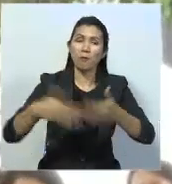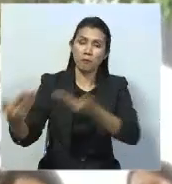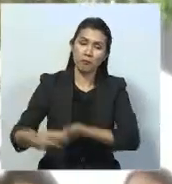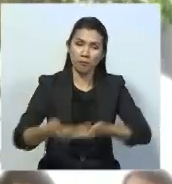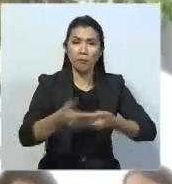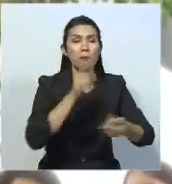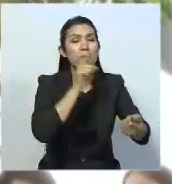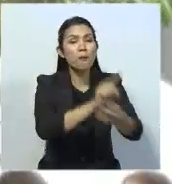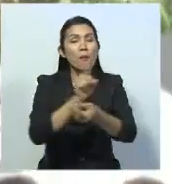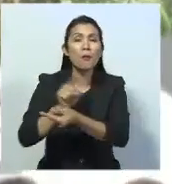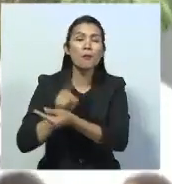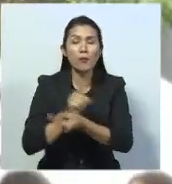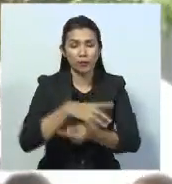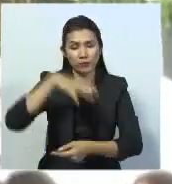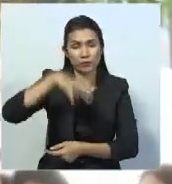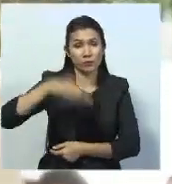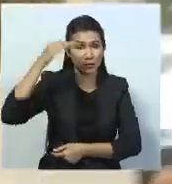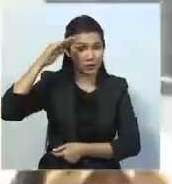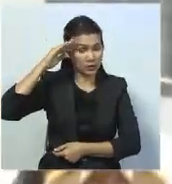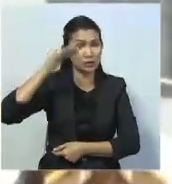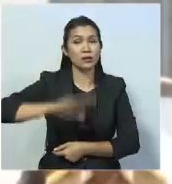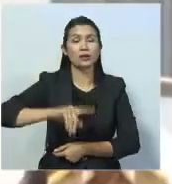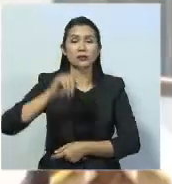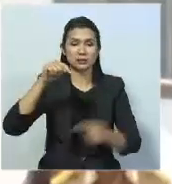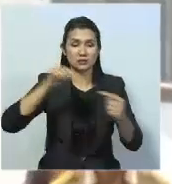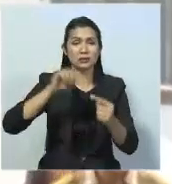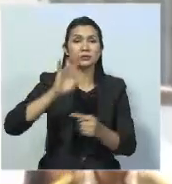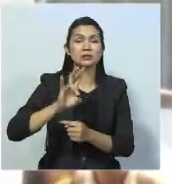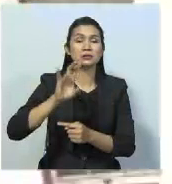าร่วมโครงการที่มณฑลทหารบกที่17ด้วยค่ะ